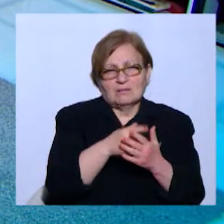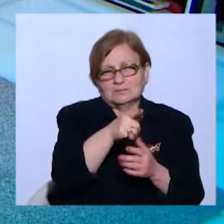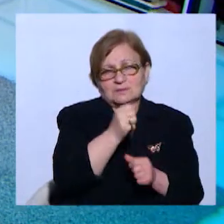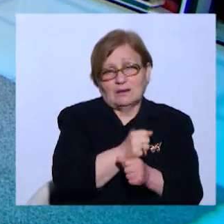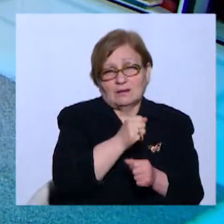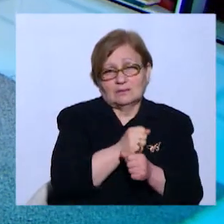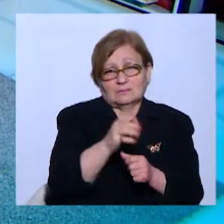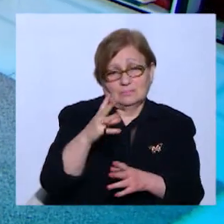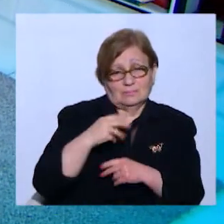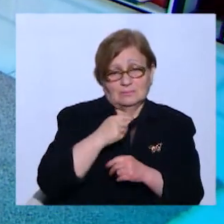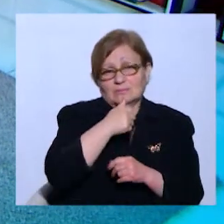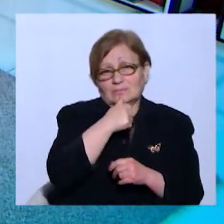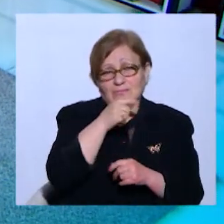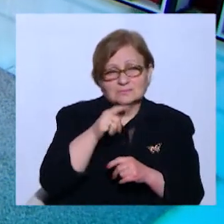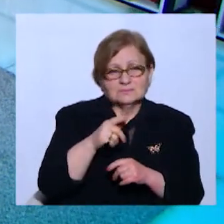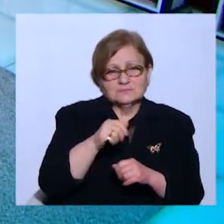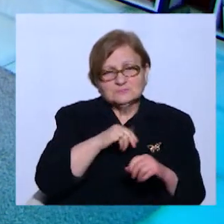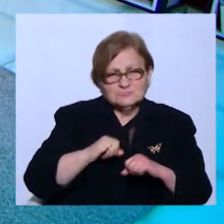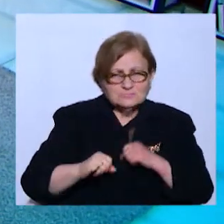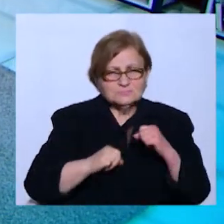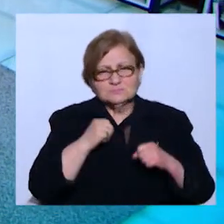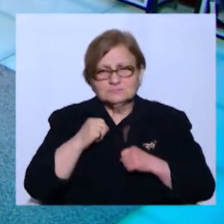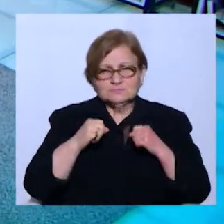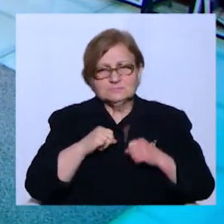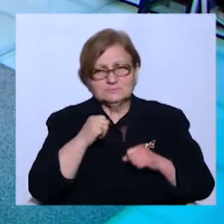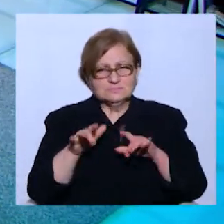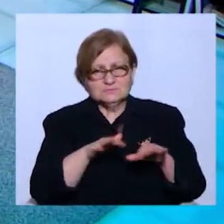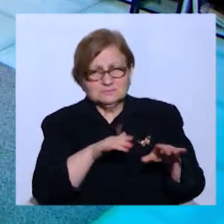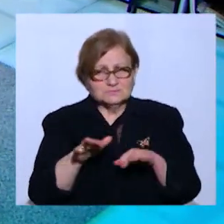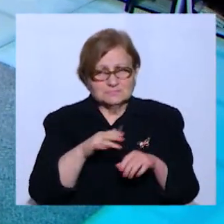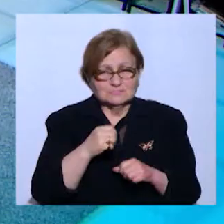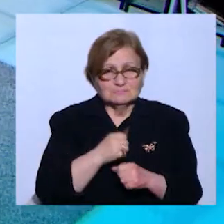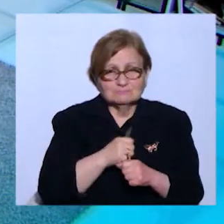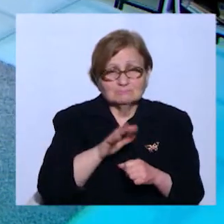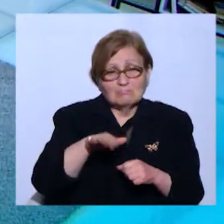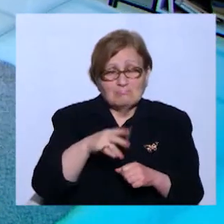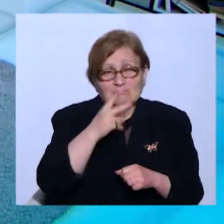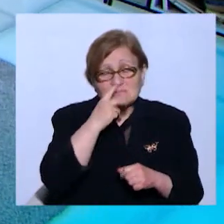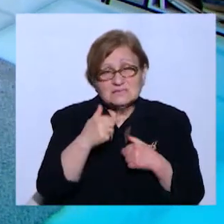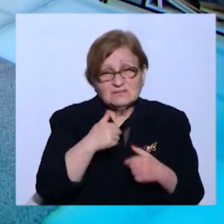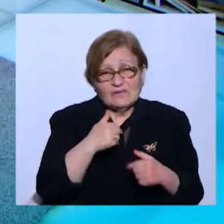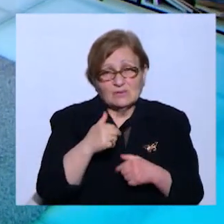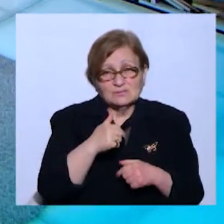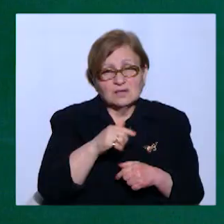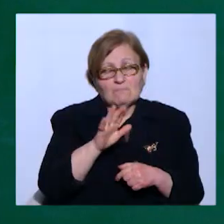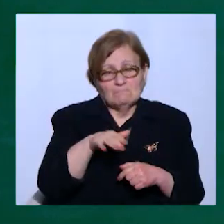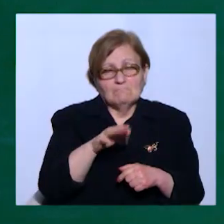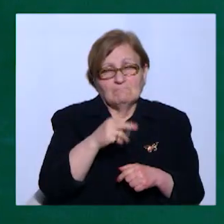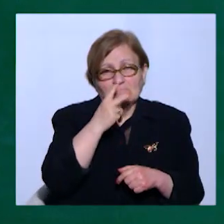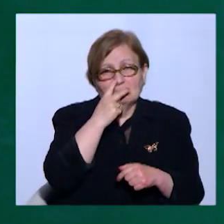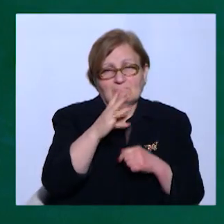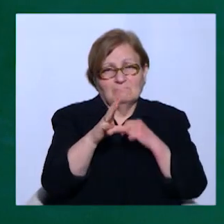შენთან ერთად იფუსფუსოს იმ მათემატიკის ამოცანის კეთებით, რომ შენთან ერთად ვარღა თუ გინდა იწვალოს ამ გზით მიუდგეს და